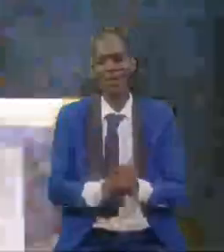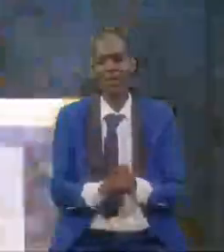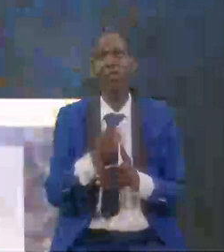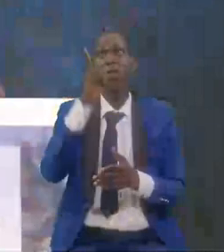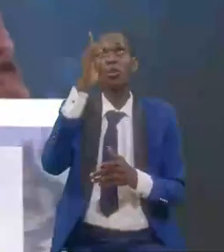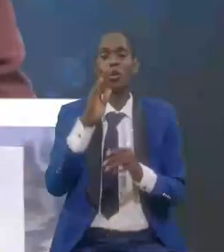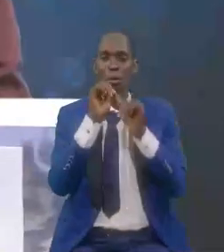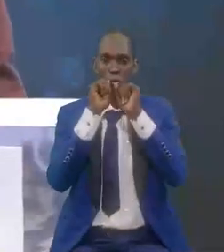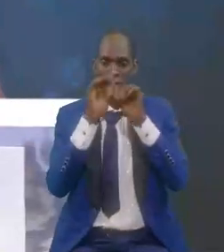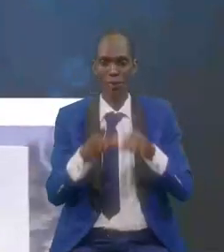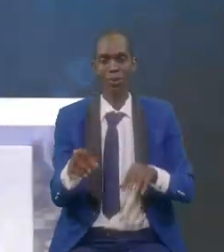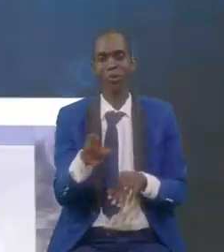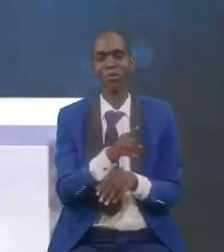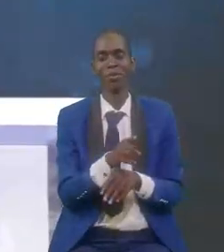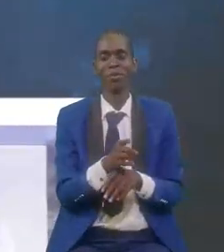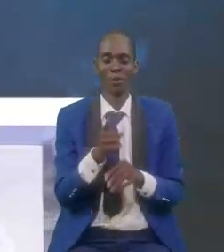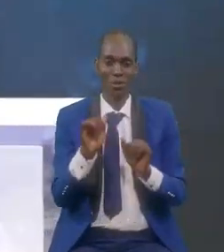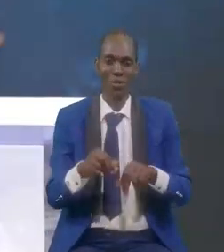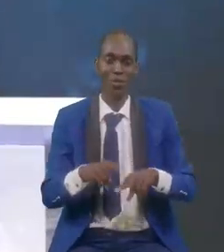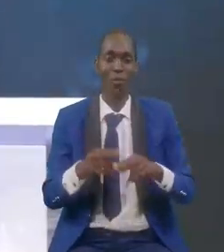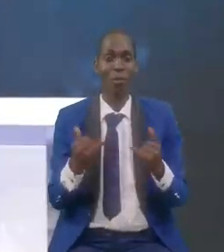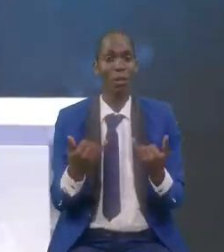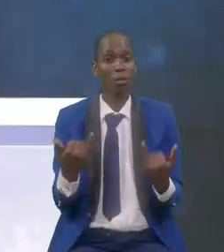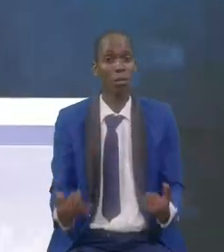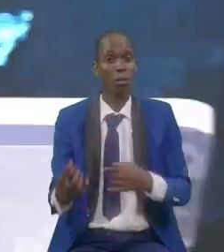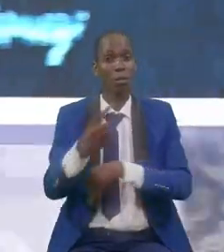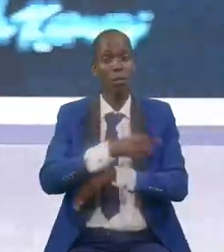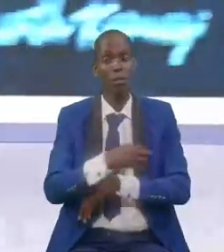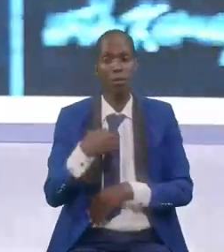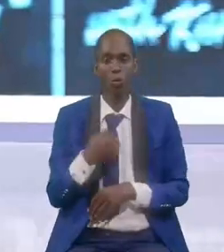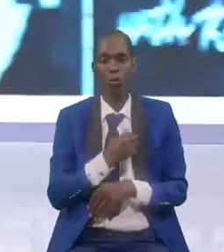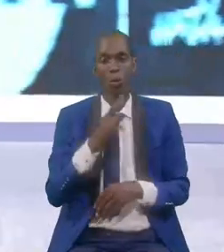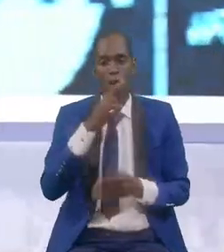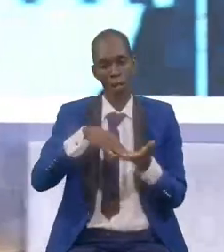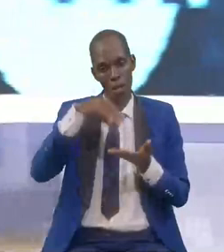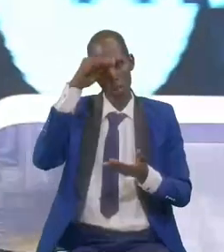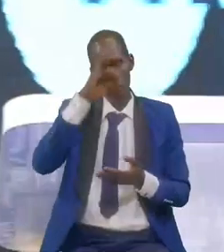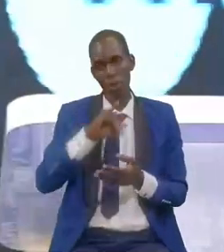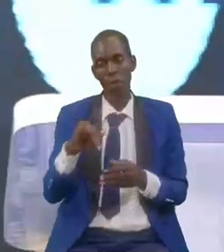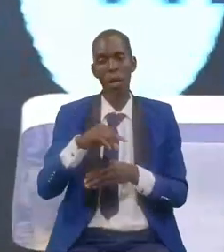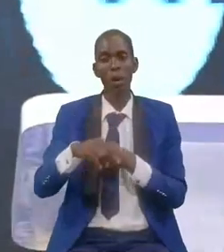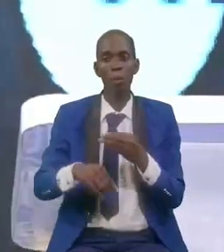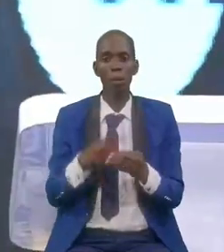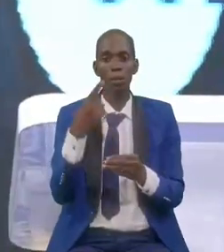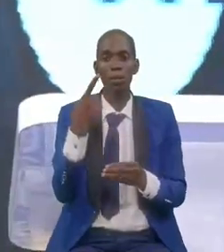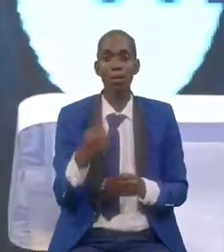Que Dieu vous bénisse pour vous asseoir. Aujourd'hui, nous parlons de